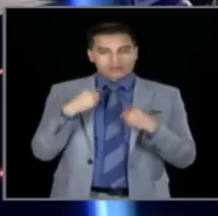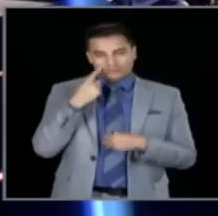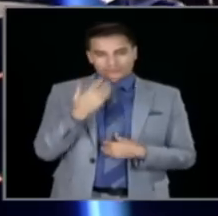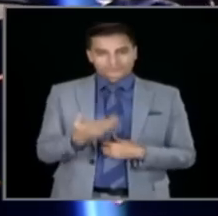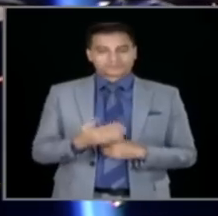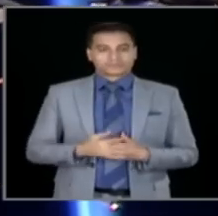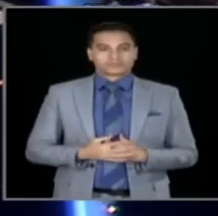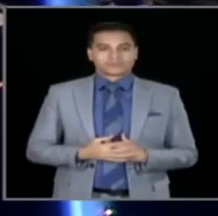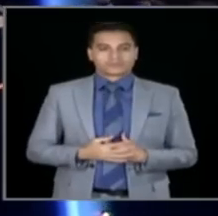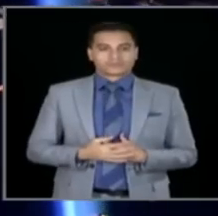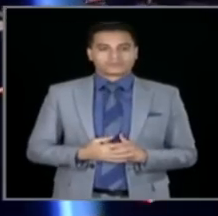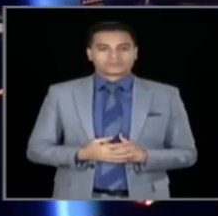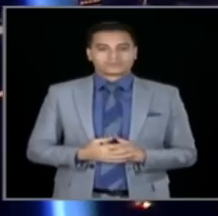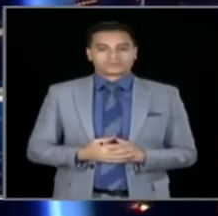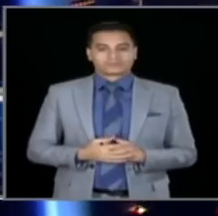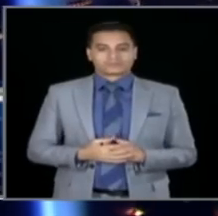هو: